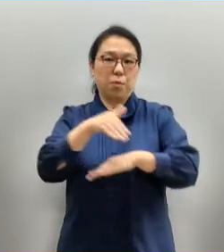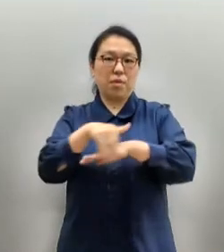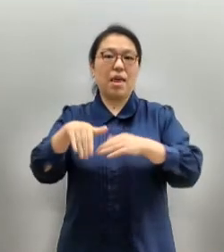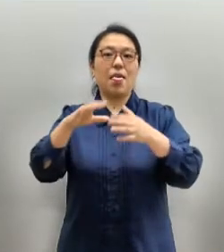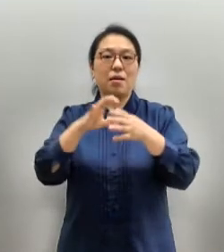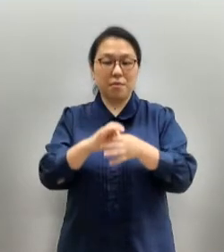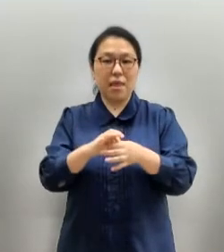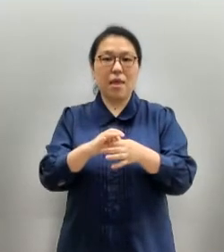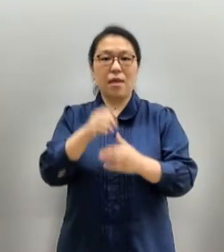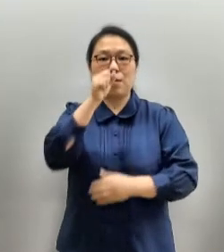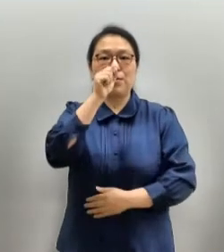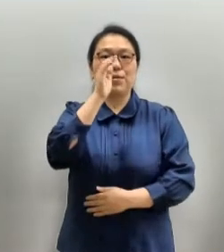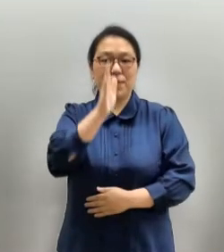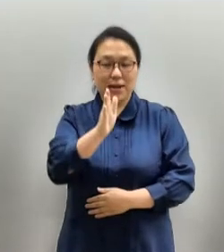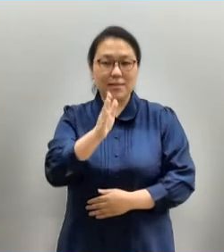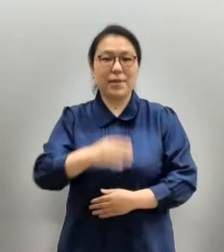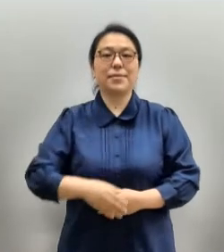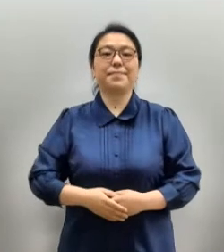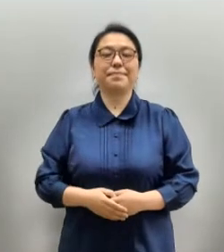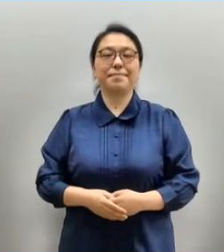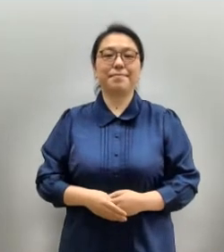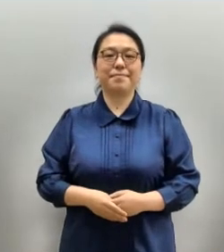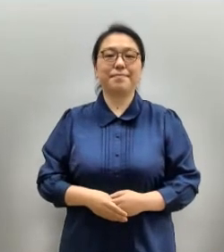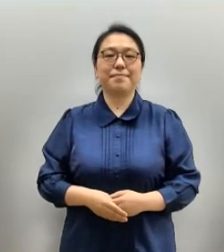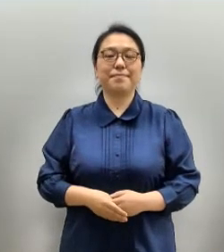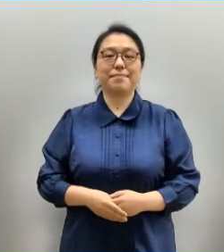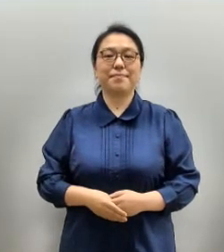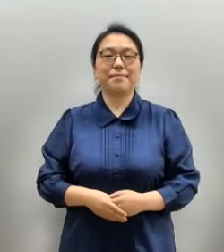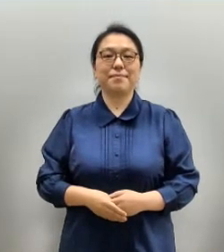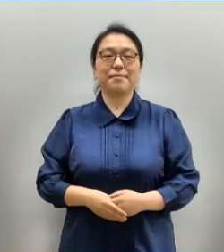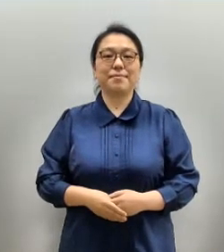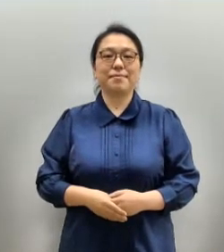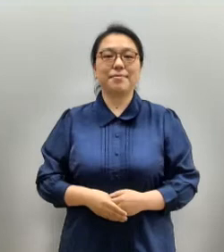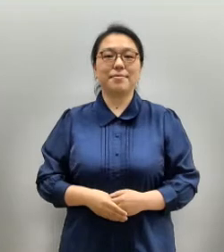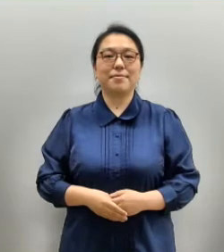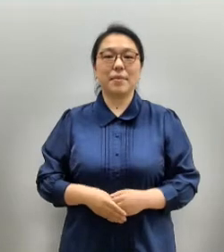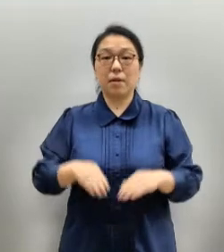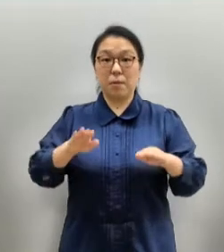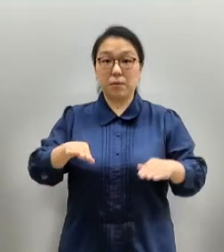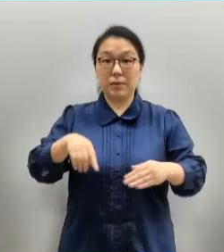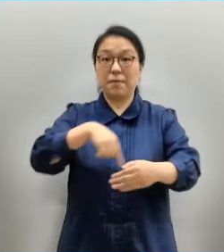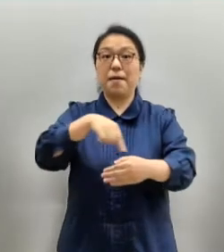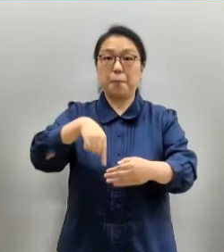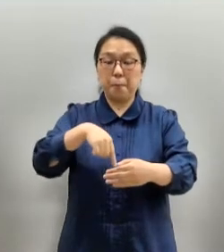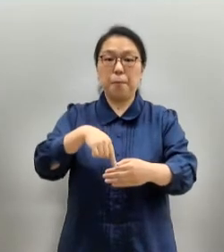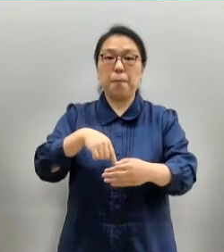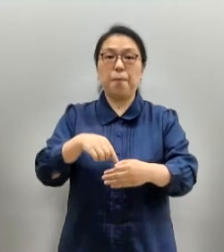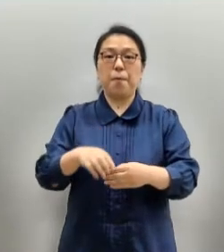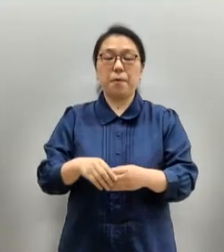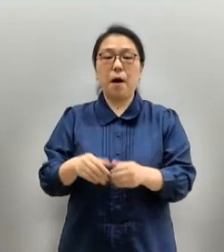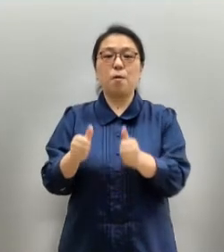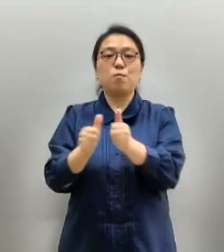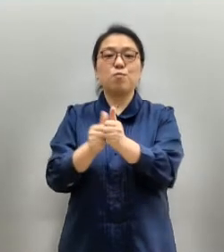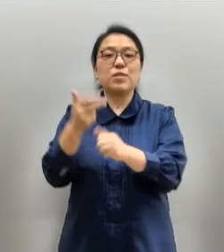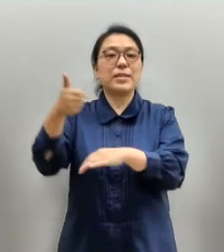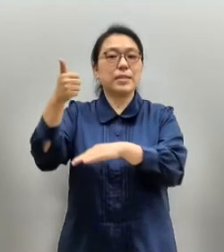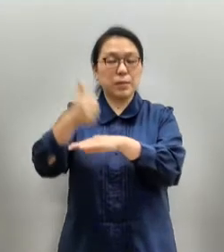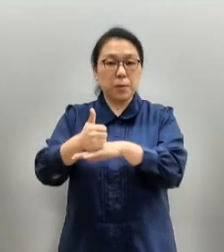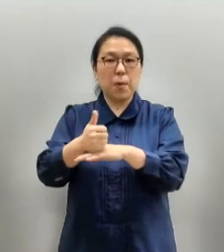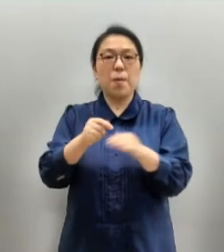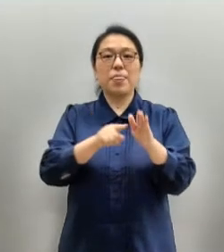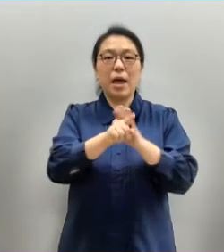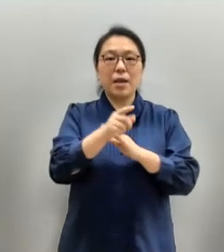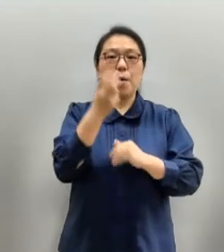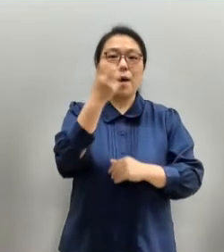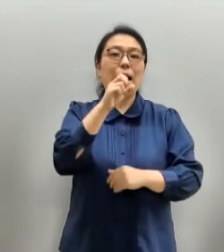ございますので、よろしくお願いしたいと思います。それでは本日の案件でございますけれども、副市長代表監査